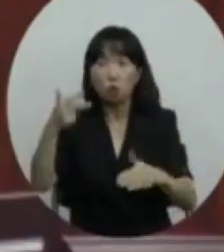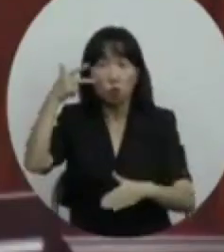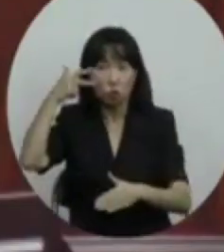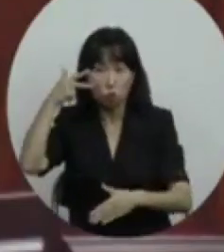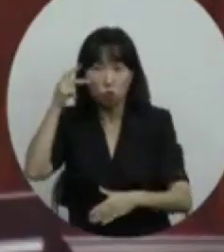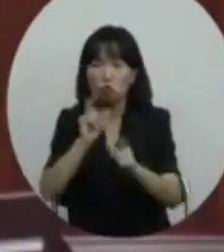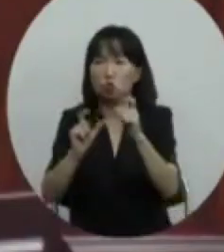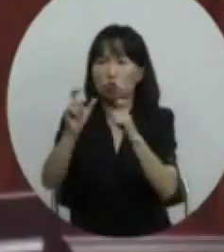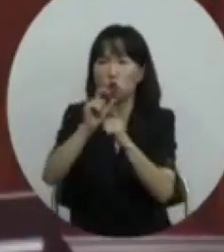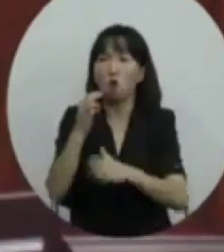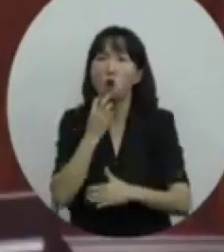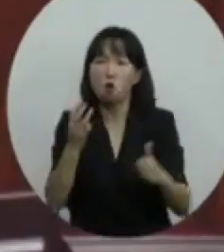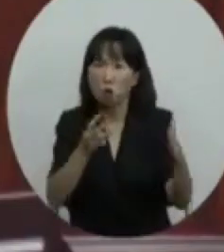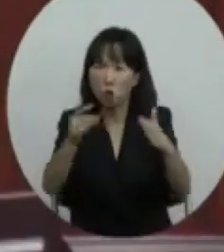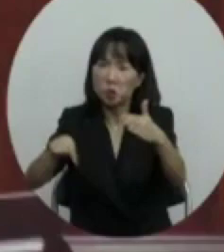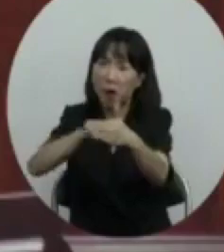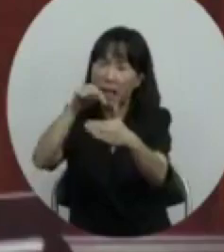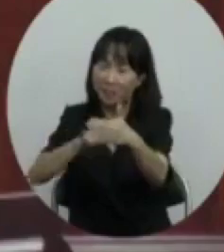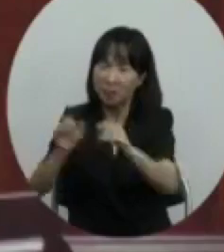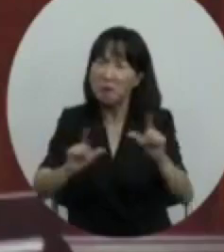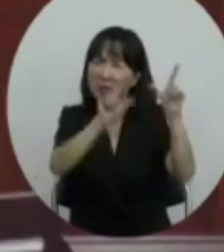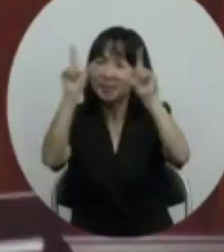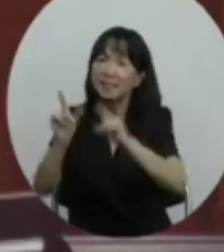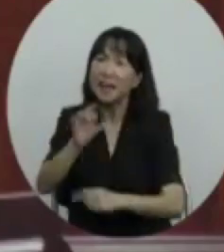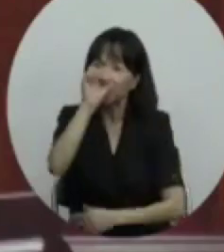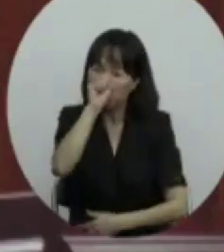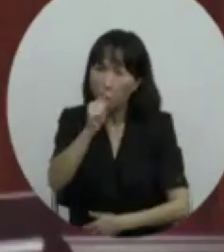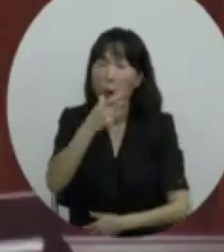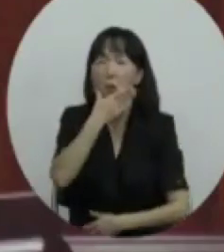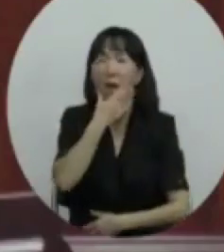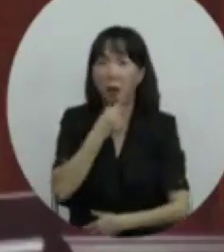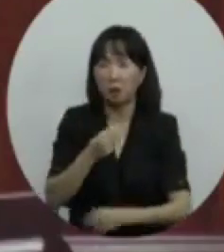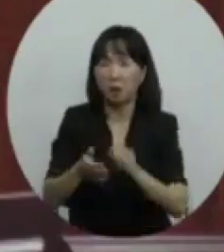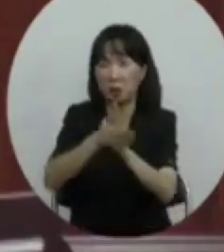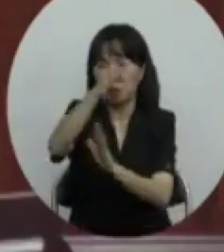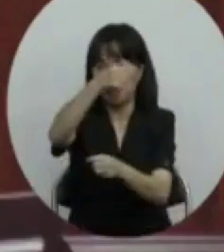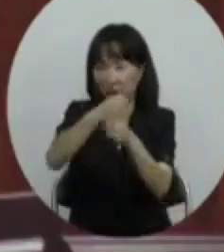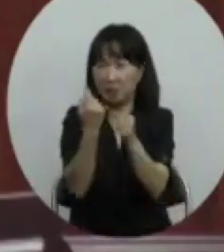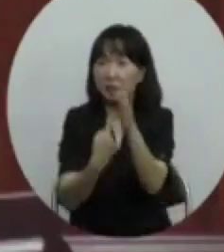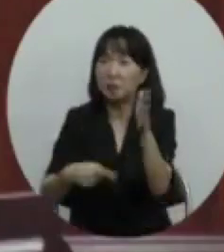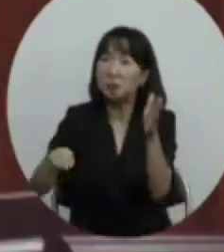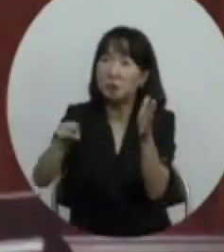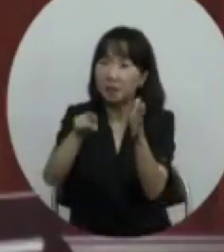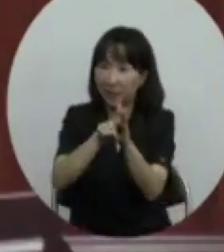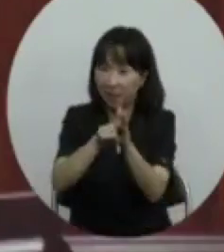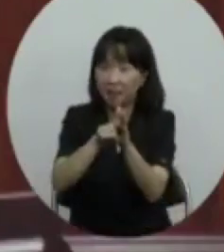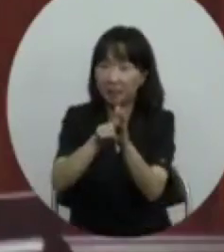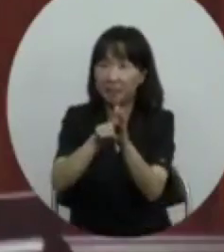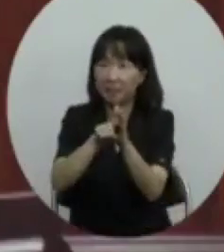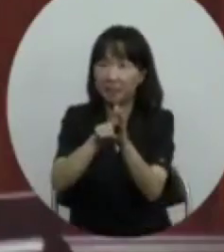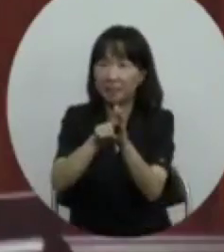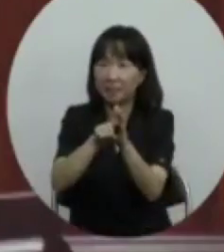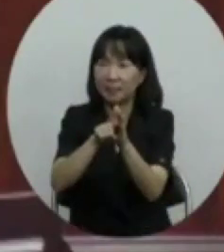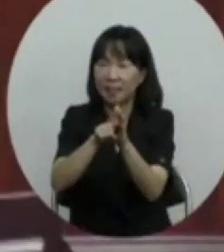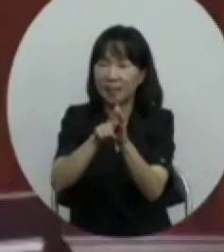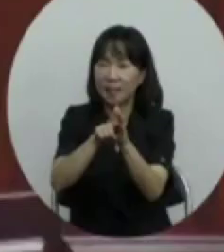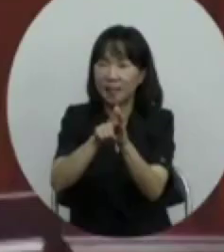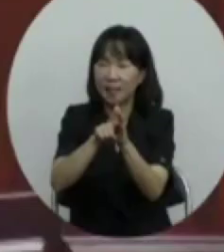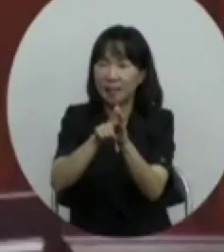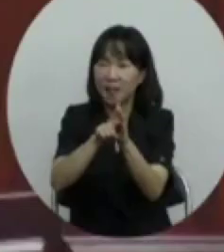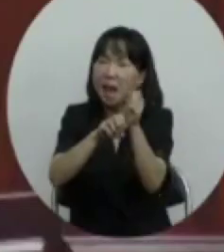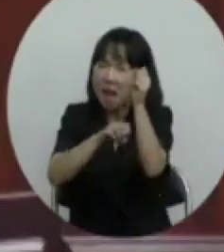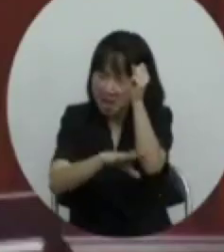여주를 경기도에서 가장 살기 좋고 행복한 도시를 만들기 위해 그런 기반